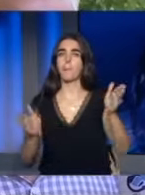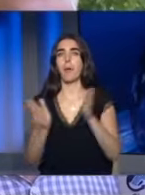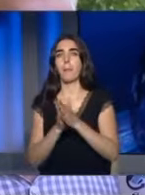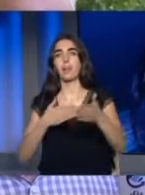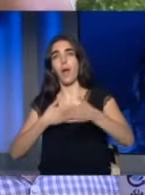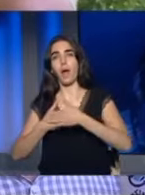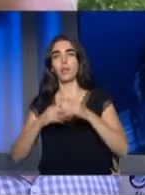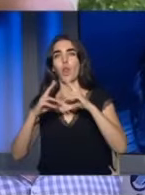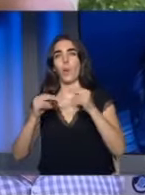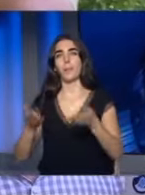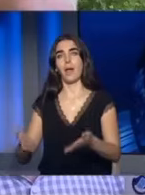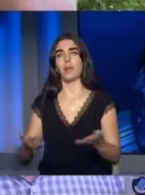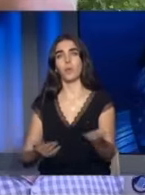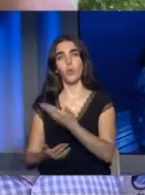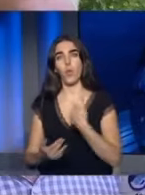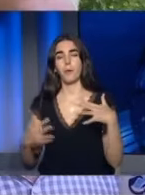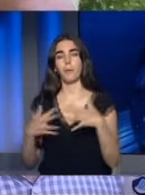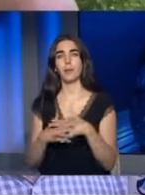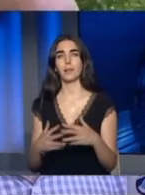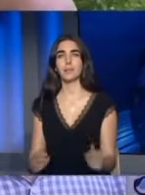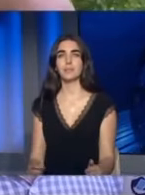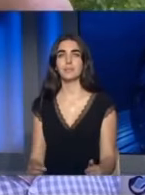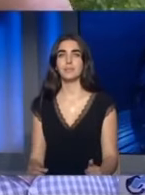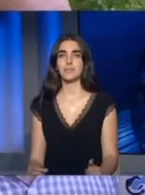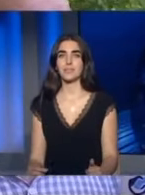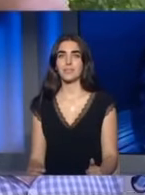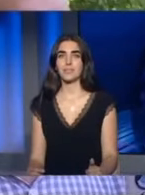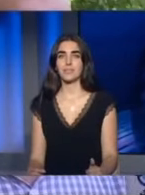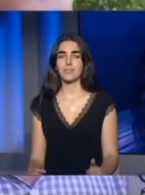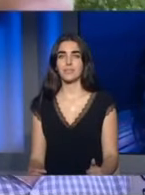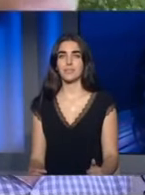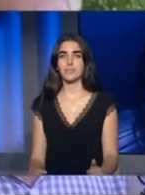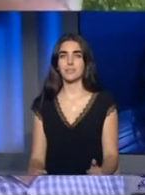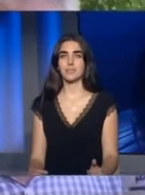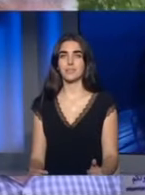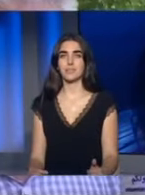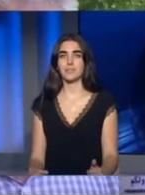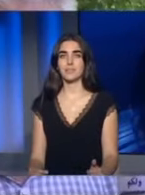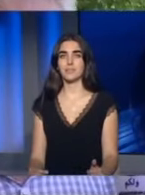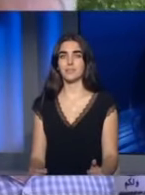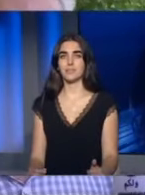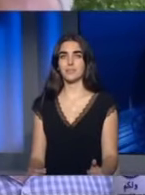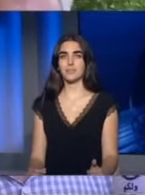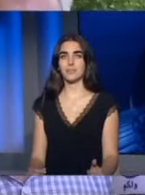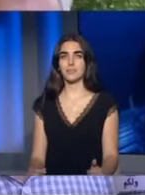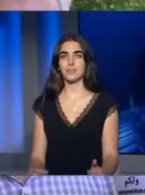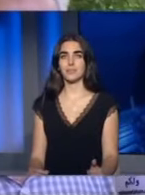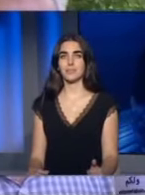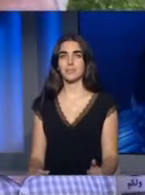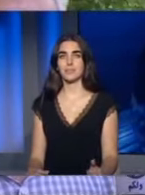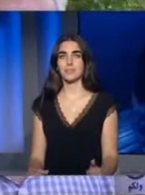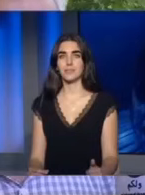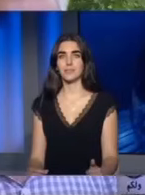80% تقريبا يطال هذا المسح مجرد وقف العمليات العدائيه الاسرائيليه سيكون هناك عمليات مسح بالشراكه مع مجلس الجنوب